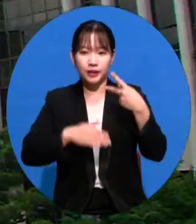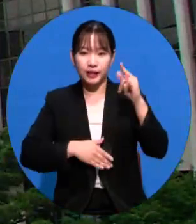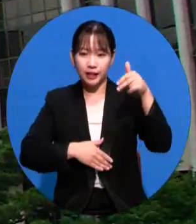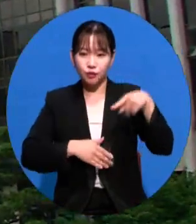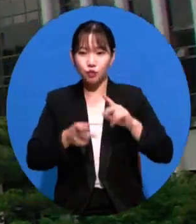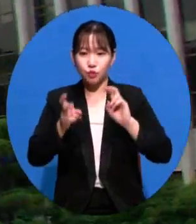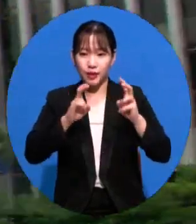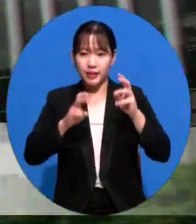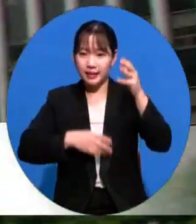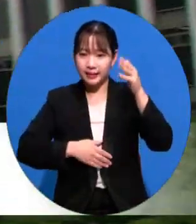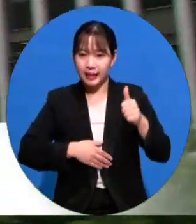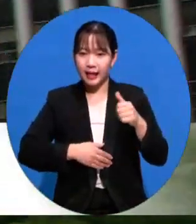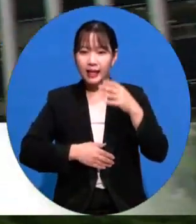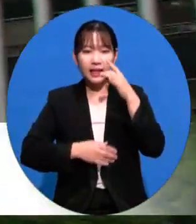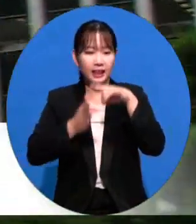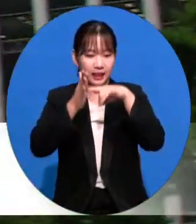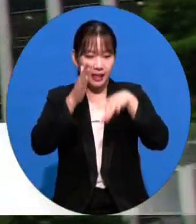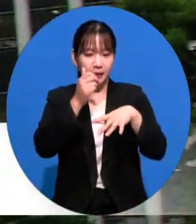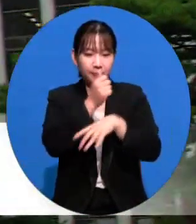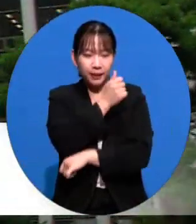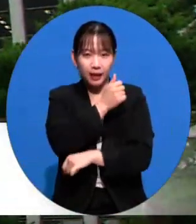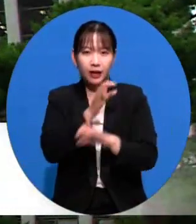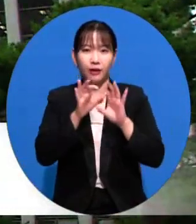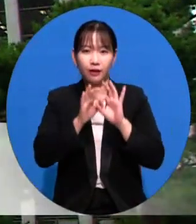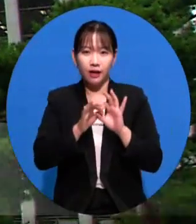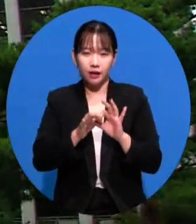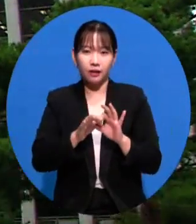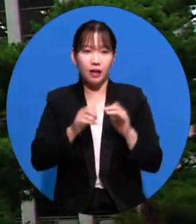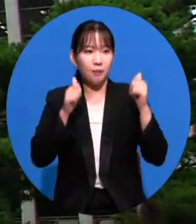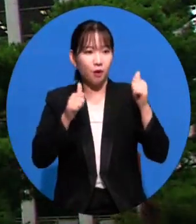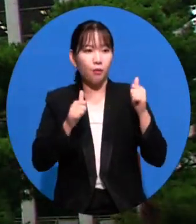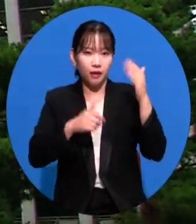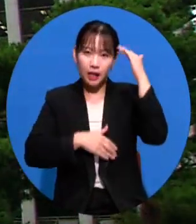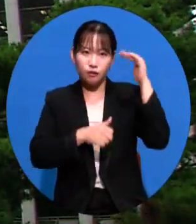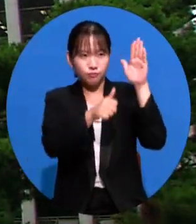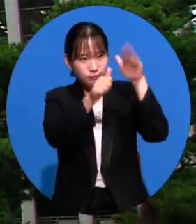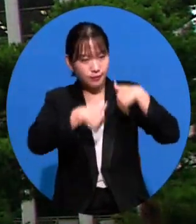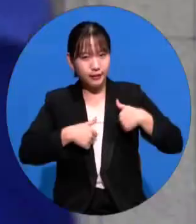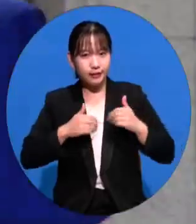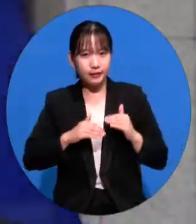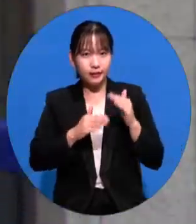탈세 혐의 재판과 관련해 법원이 국내 송환 절차를 밟기로 했습니다.